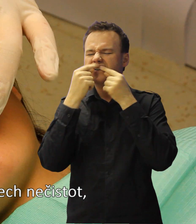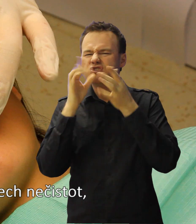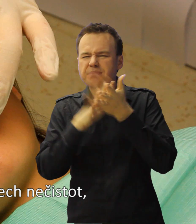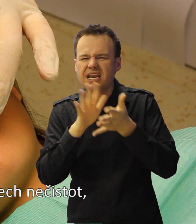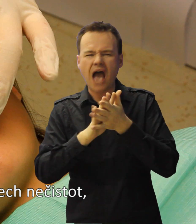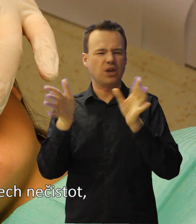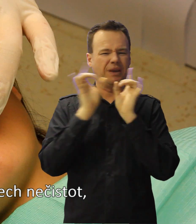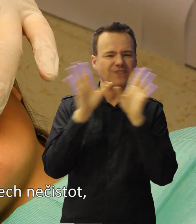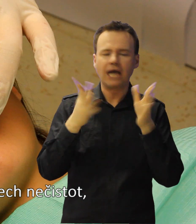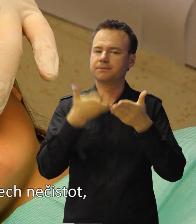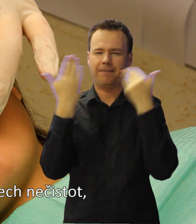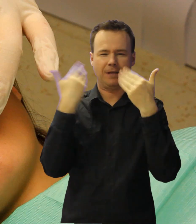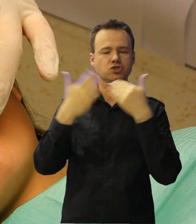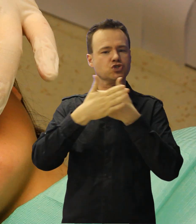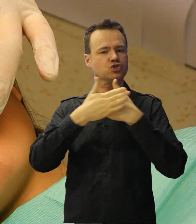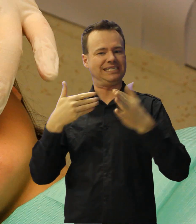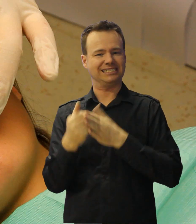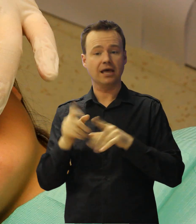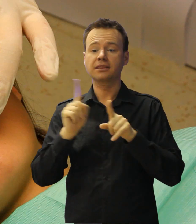odstranění všech nečistot,